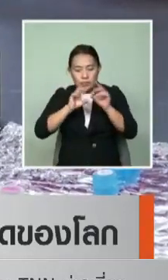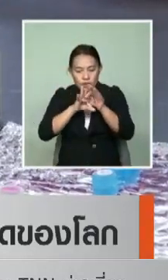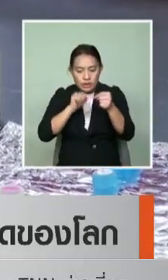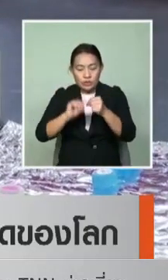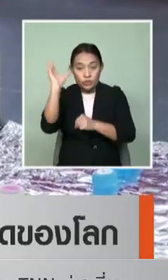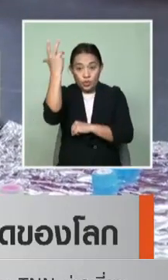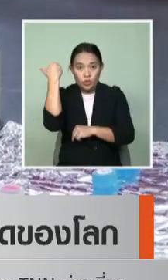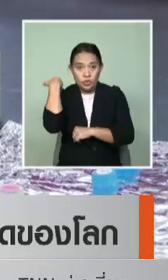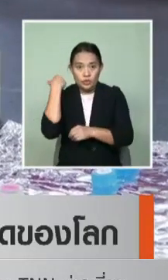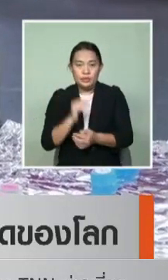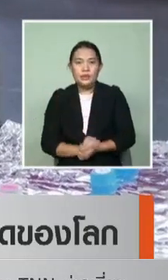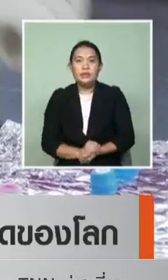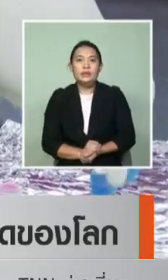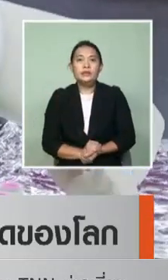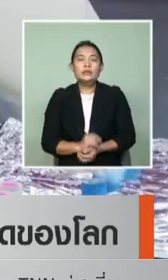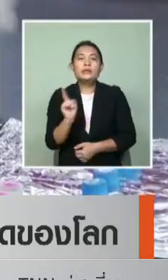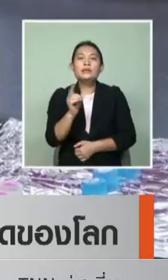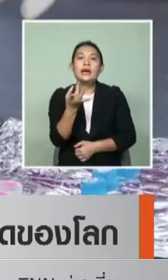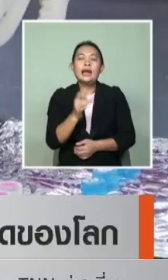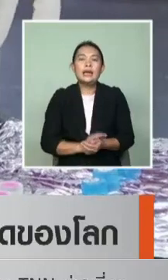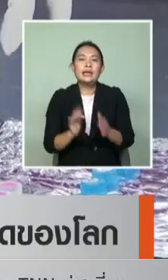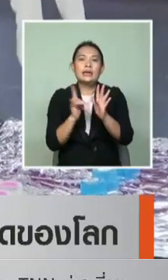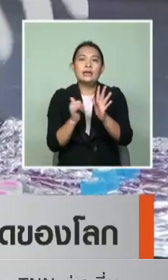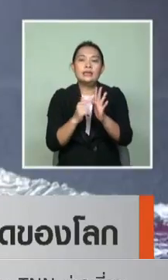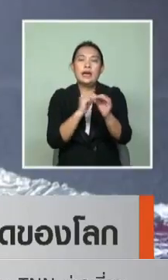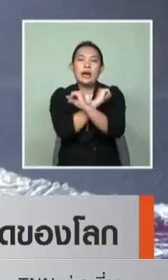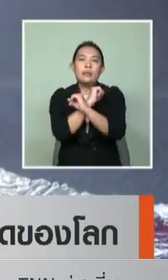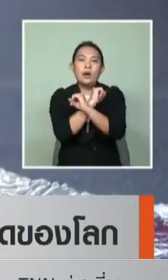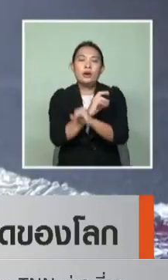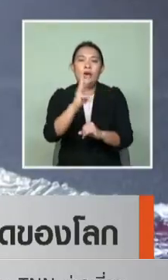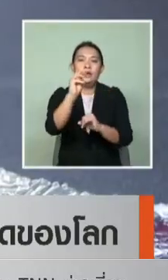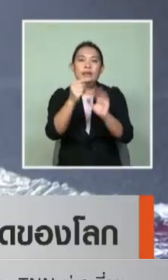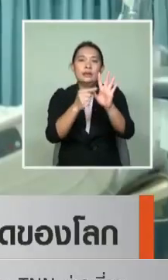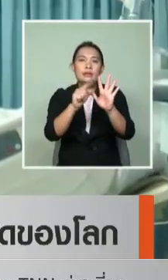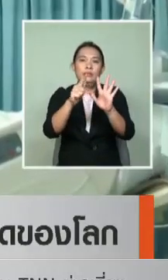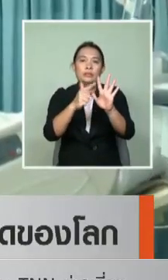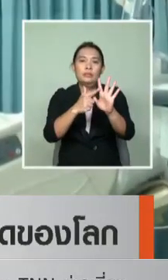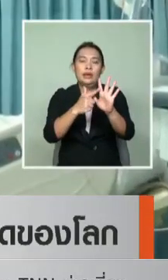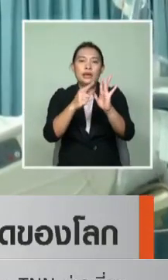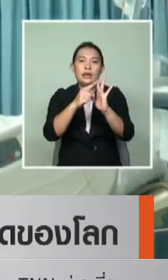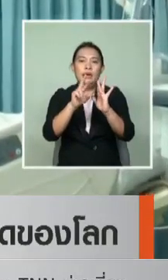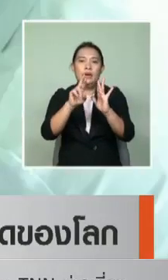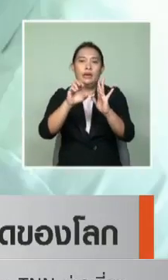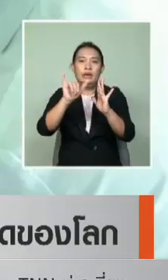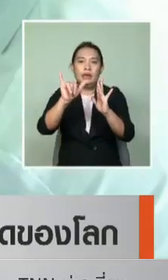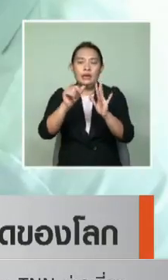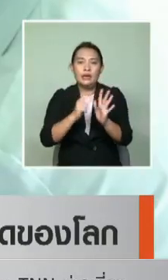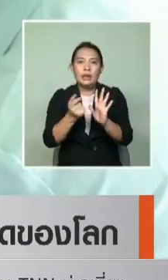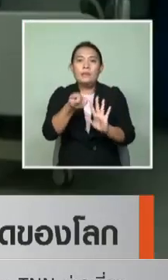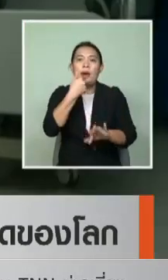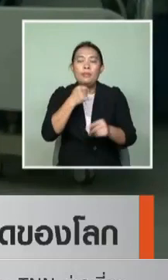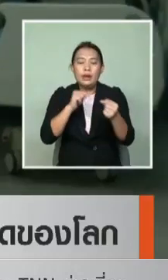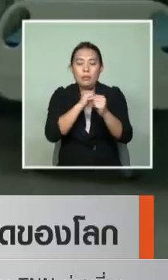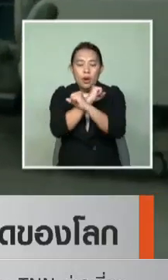มานะคะก็คือไฮดรอกซีคลอโรควินยาต้านมาลาเรียค่ะที่ทรัมป์อ้างว่าเขากินแล้วก็มันช่วยป้องกันโควิด-19 ได้นะคะ